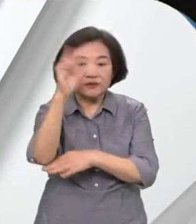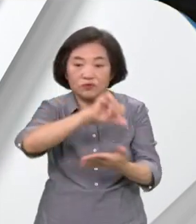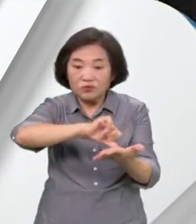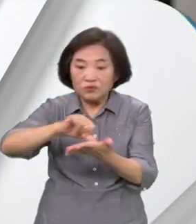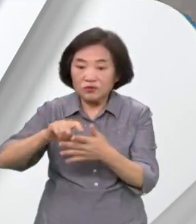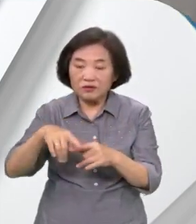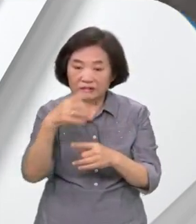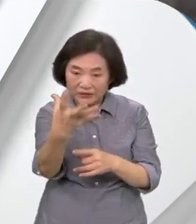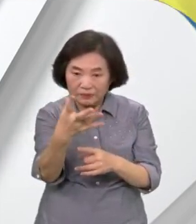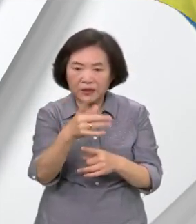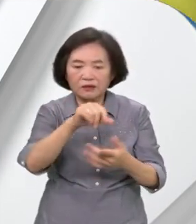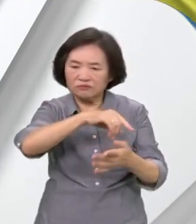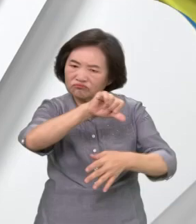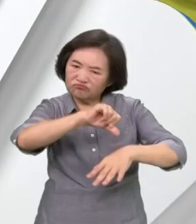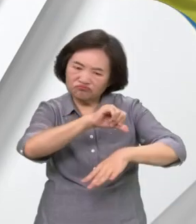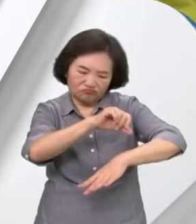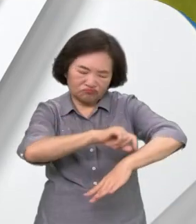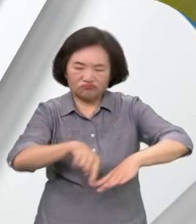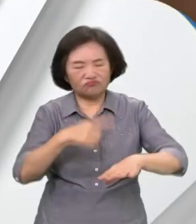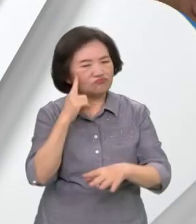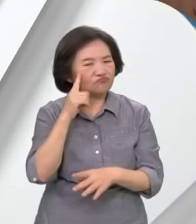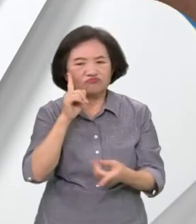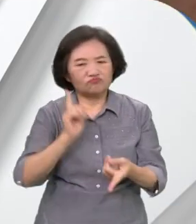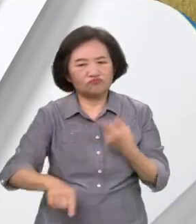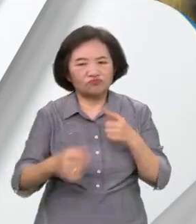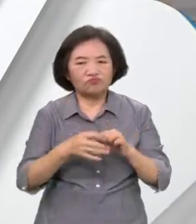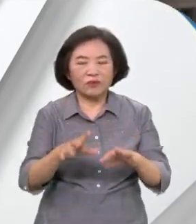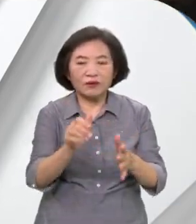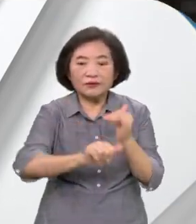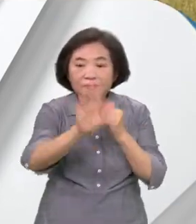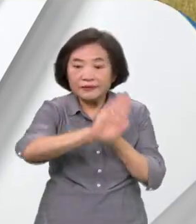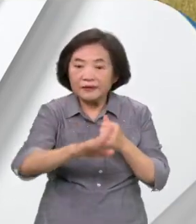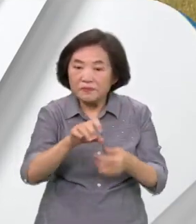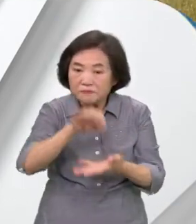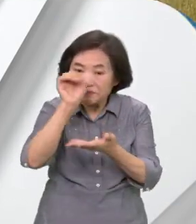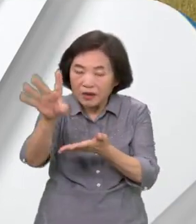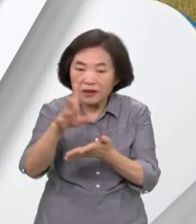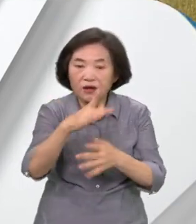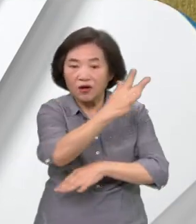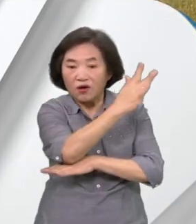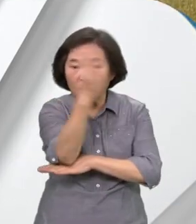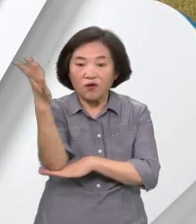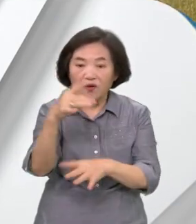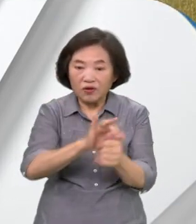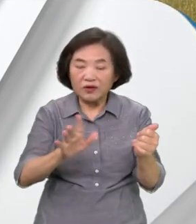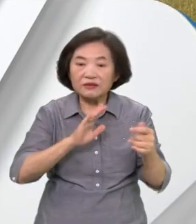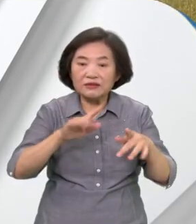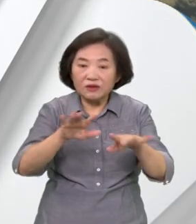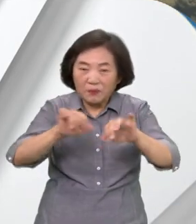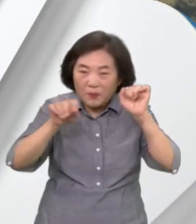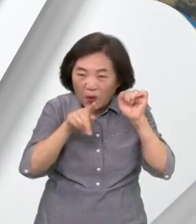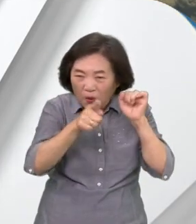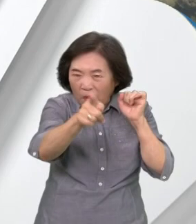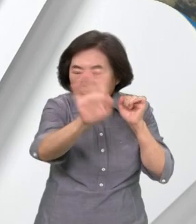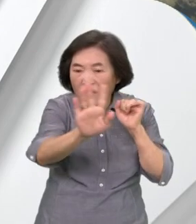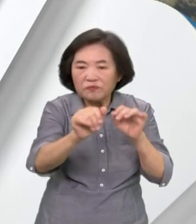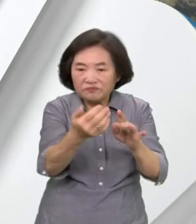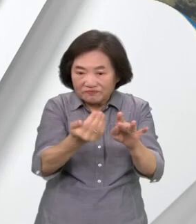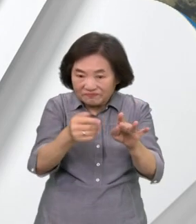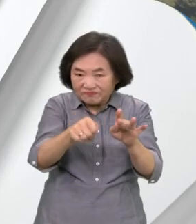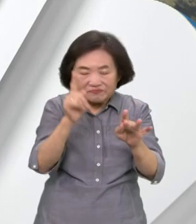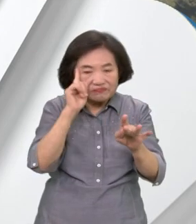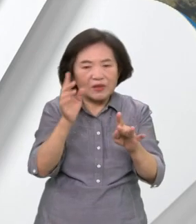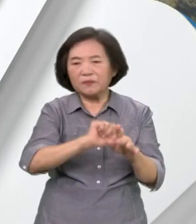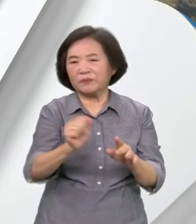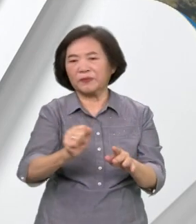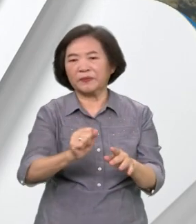但是也无合适当地来做。在地的生态工作者在提醒，处理的时节应该三开爱山的生态敏感期，也不